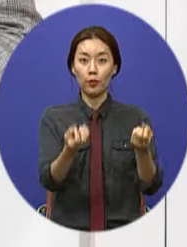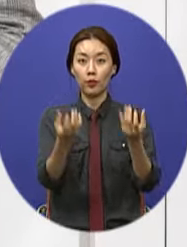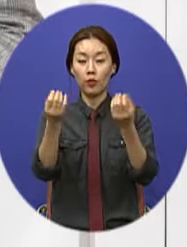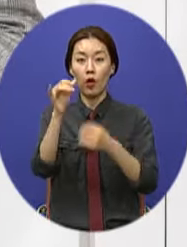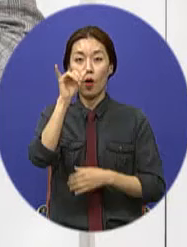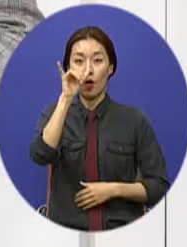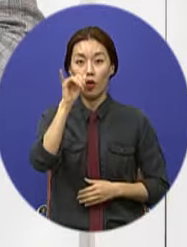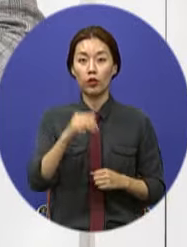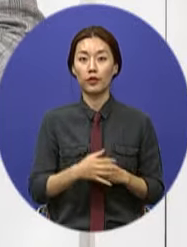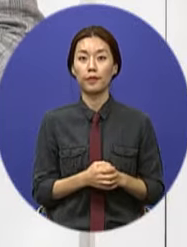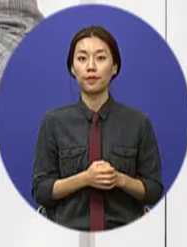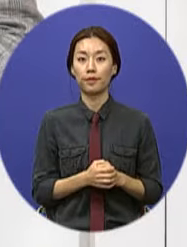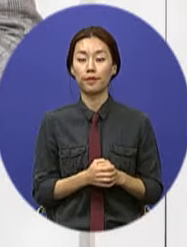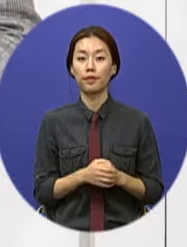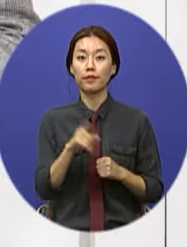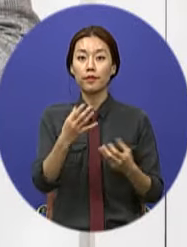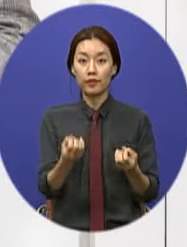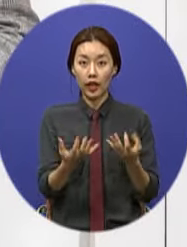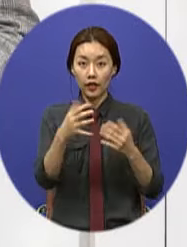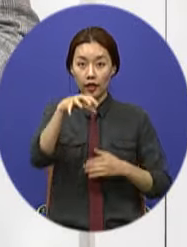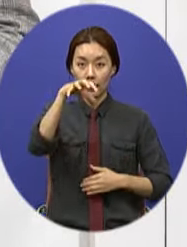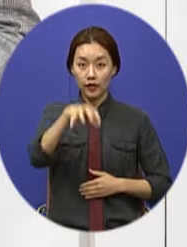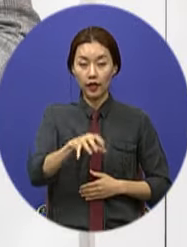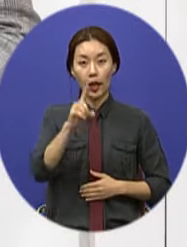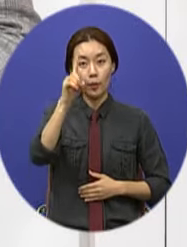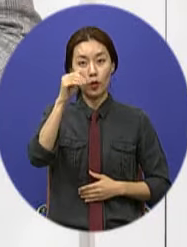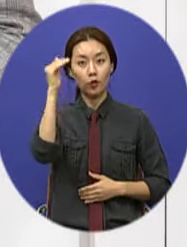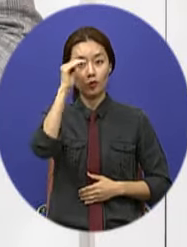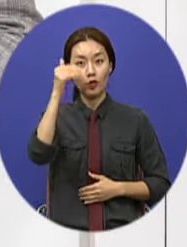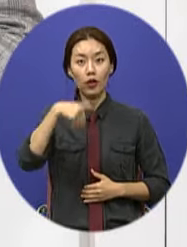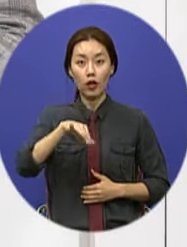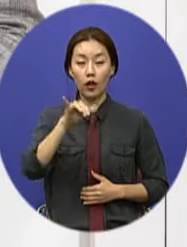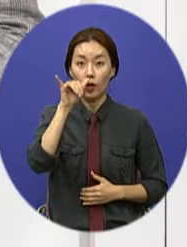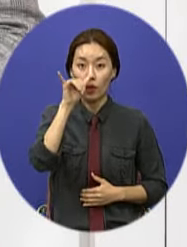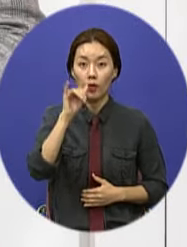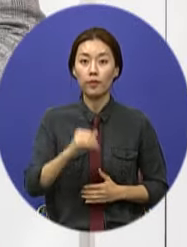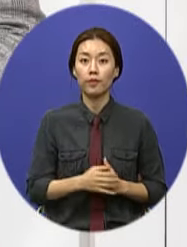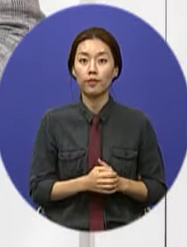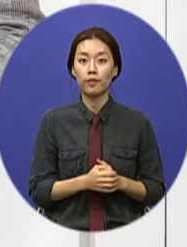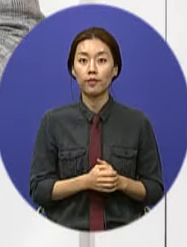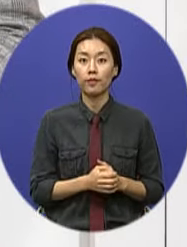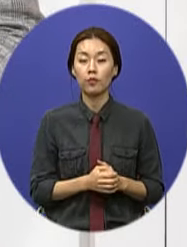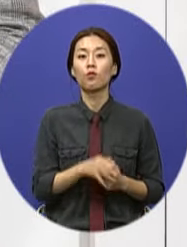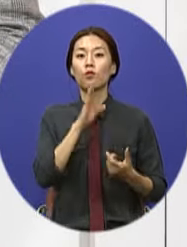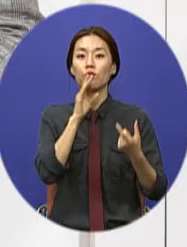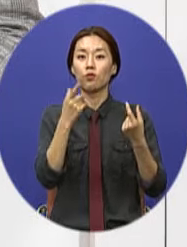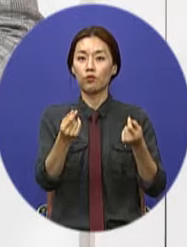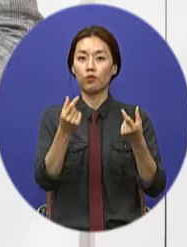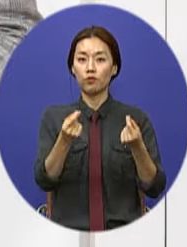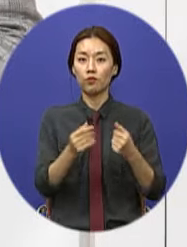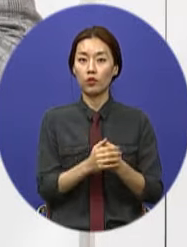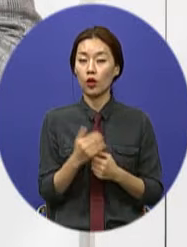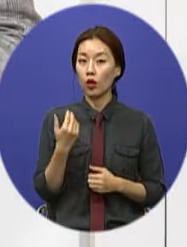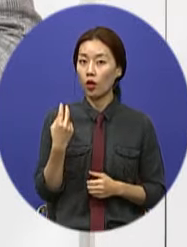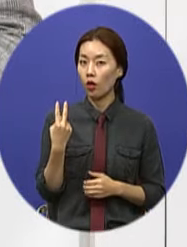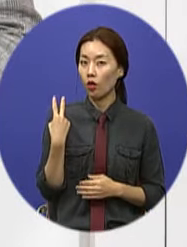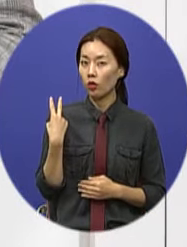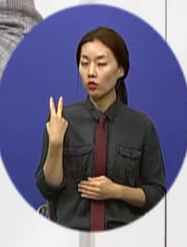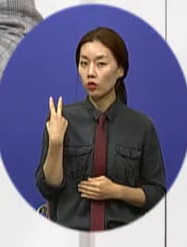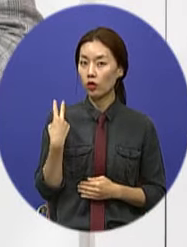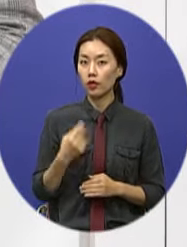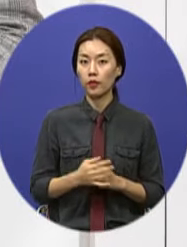있잖아요. 예 예. 네, 그런 행사장에도 한 번씩 놀러 가시고 하세요? 아, 그럼요. 뭐 엊그제